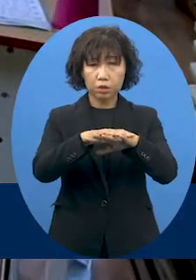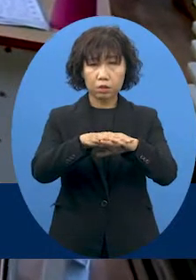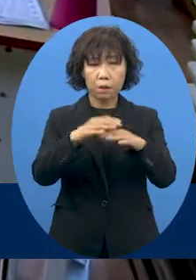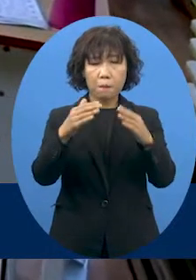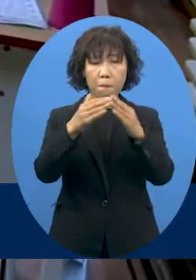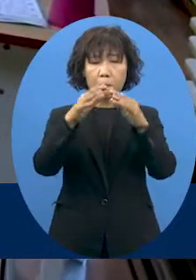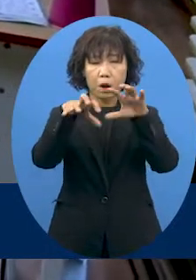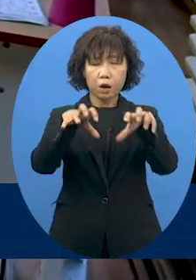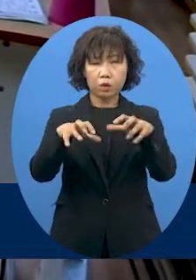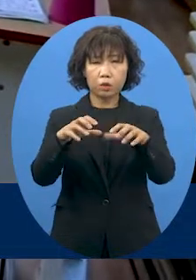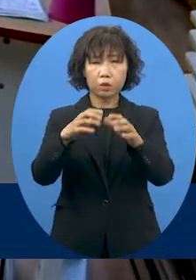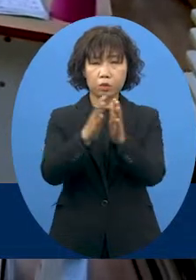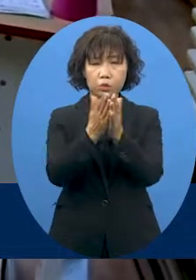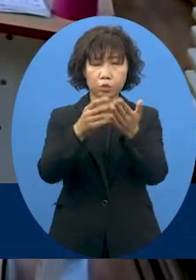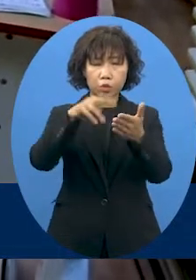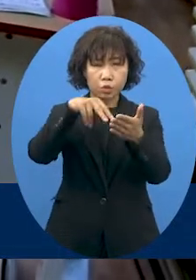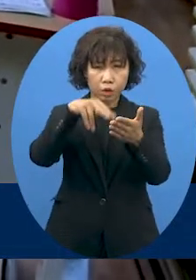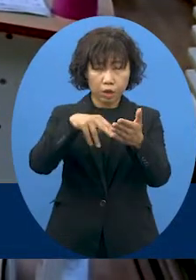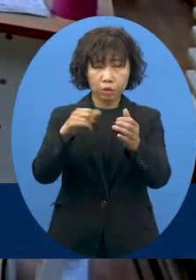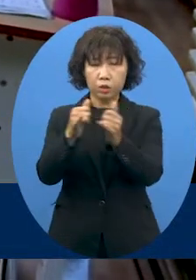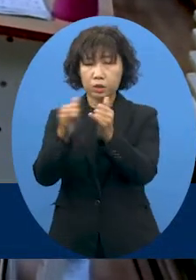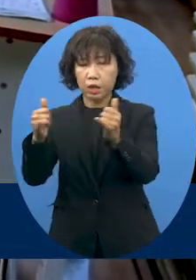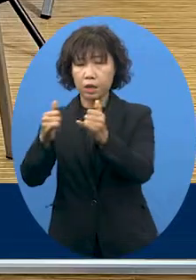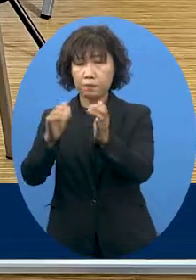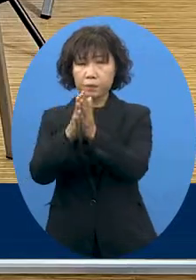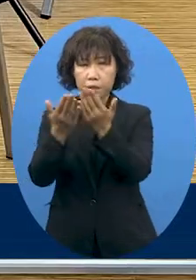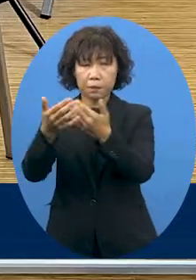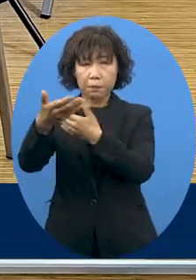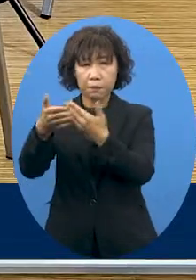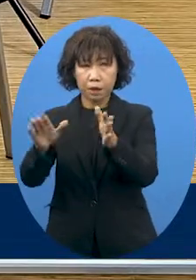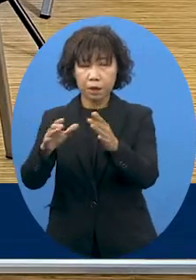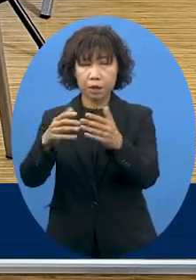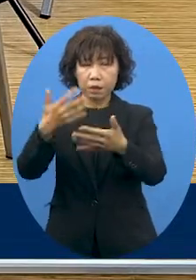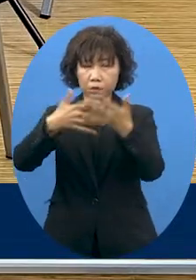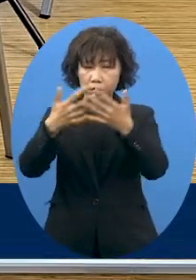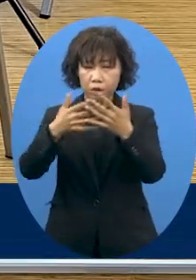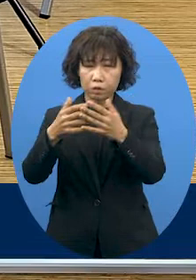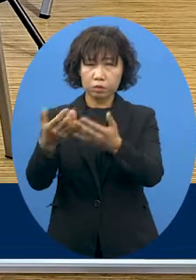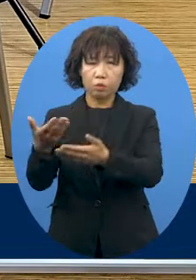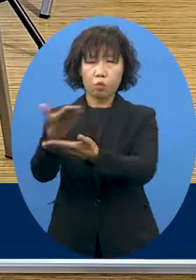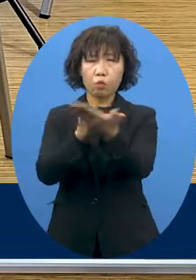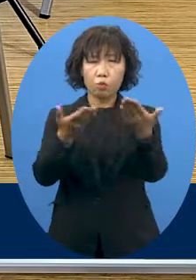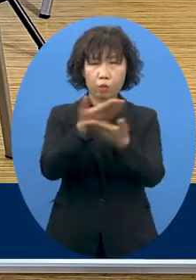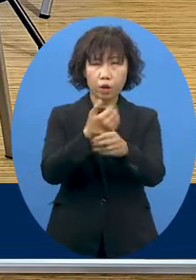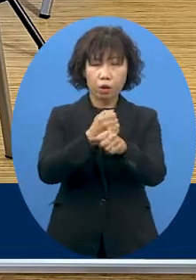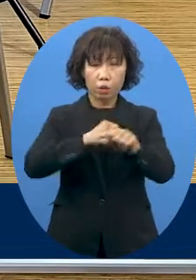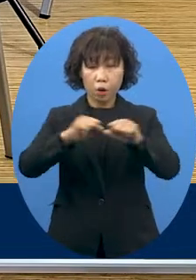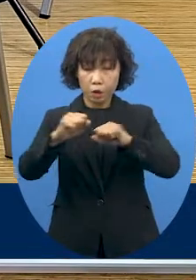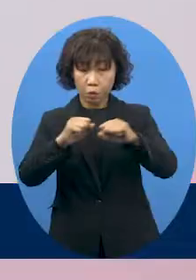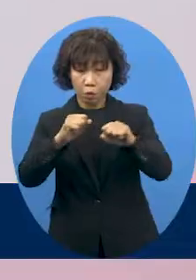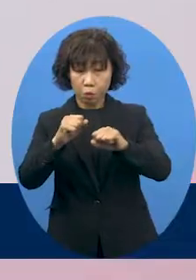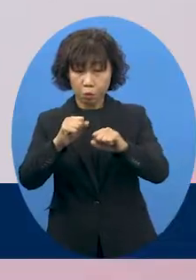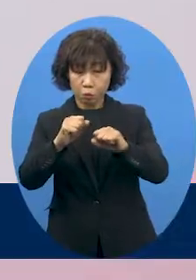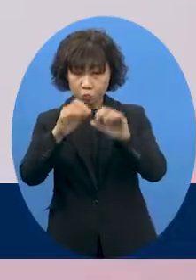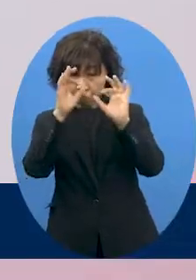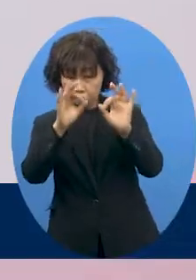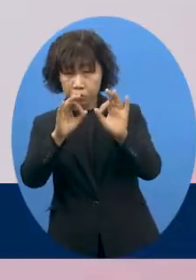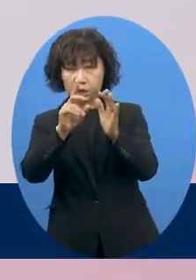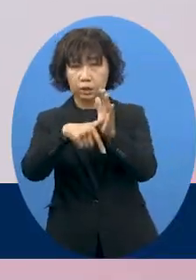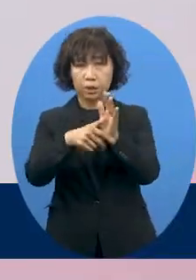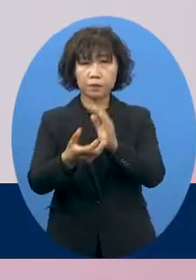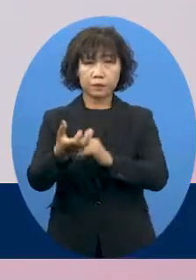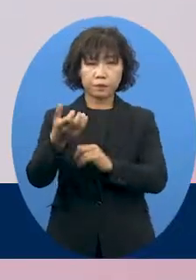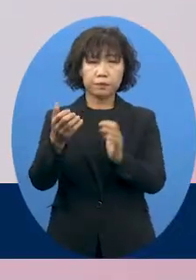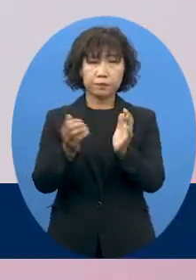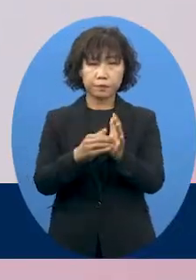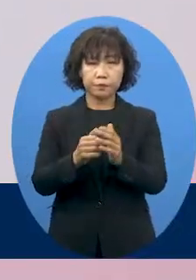준비한 말 도서관 탐방 사람 책방 독서동아리 영상을 공유하며 우리동네 도서관 활동을 알아보는 시간을